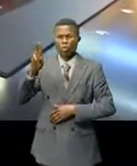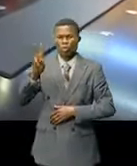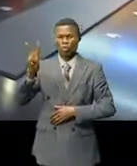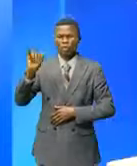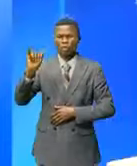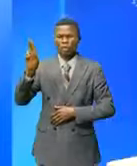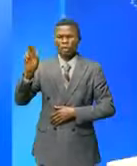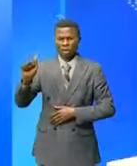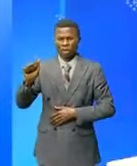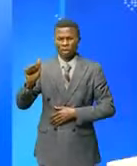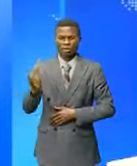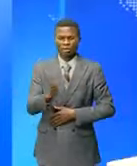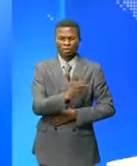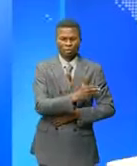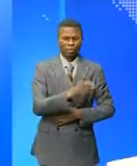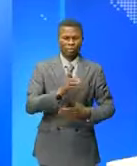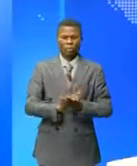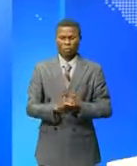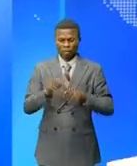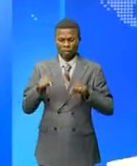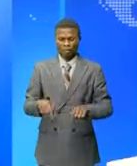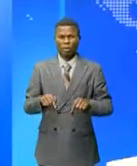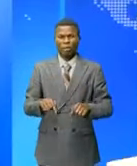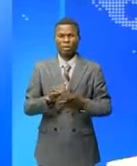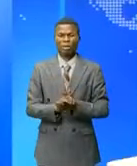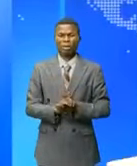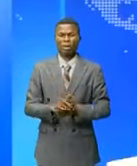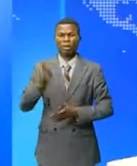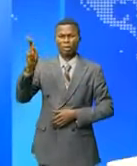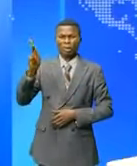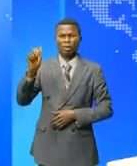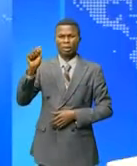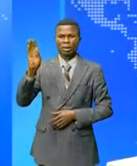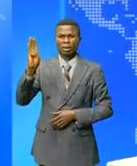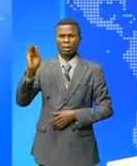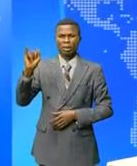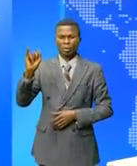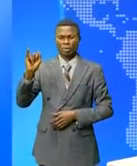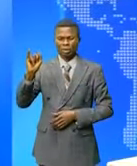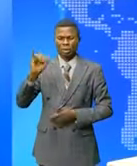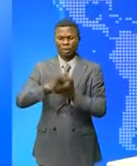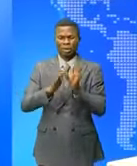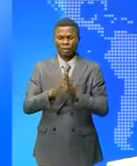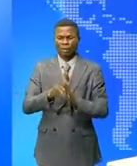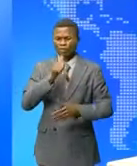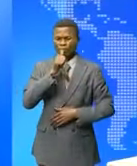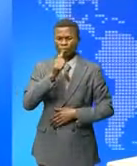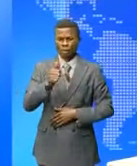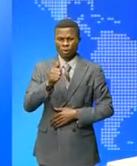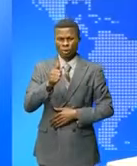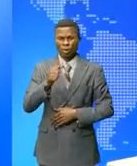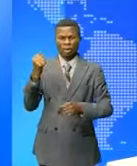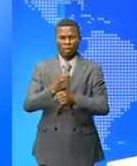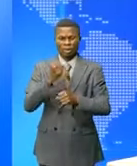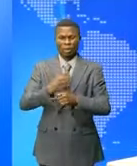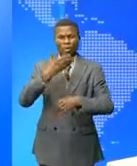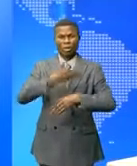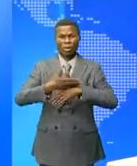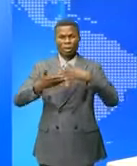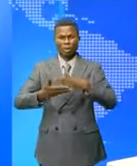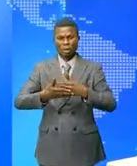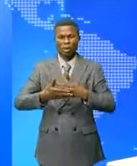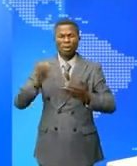Bukavu-Vira-Fizi. Pendant ce temps, Kabinda sera bientôt revêtue de sa plus belle robe. Les travaux de construction